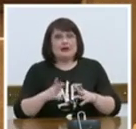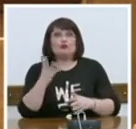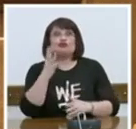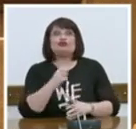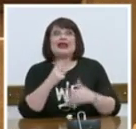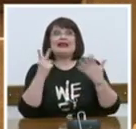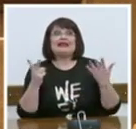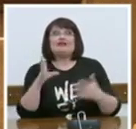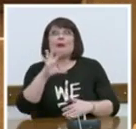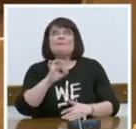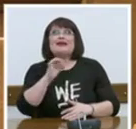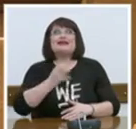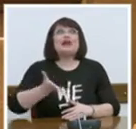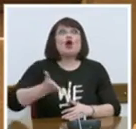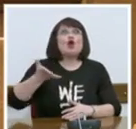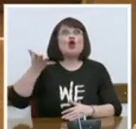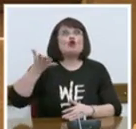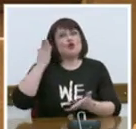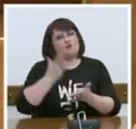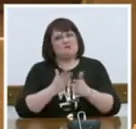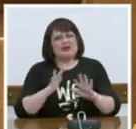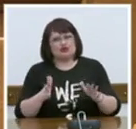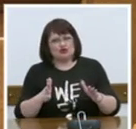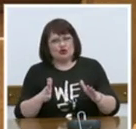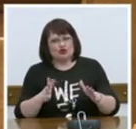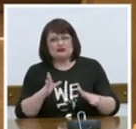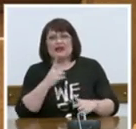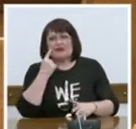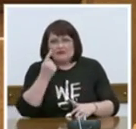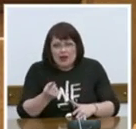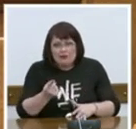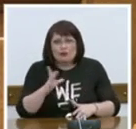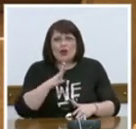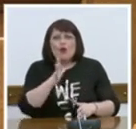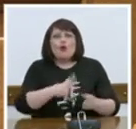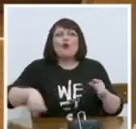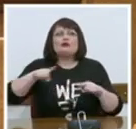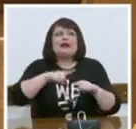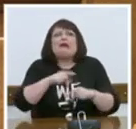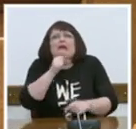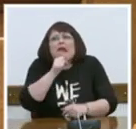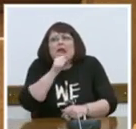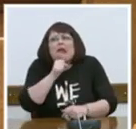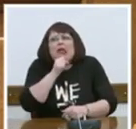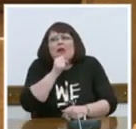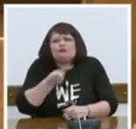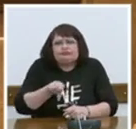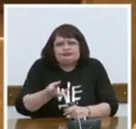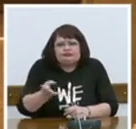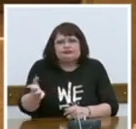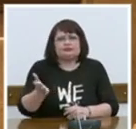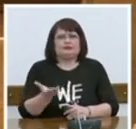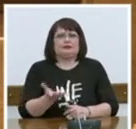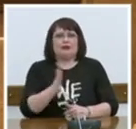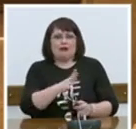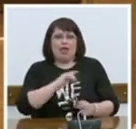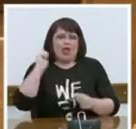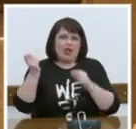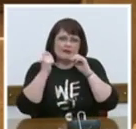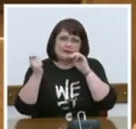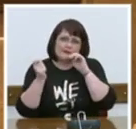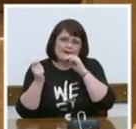με 50 έτη. Η Ελλάδα μετατρέπεται σε μια χώρα γερόντων. Ένα ολόκληρο έθνος